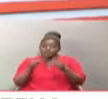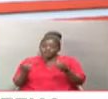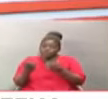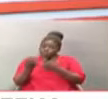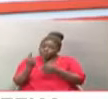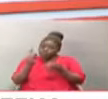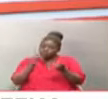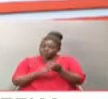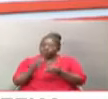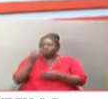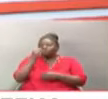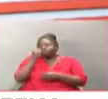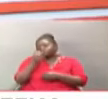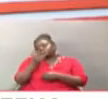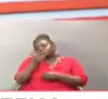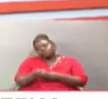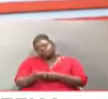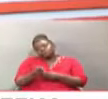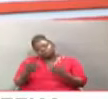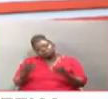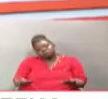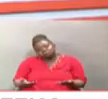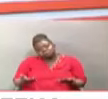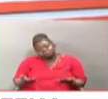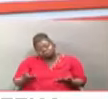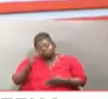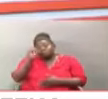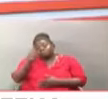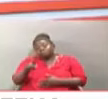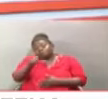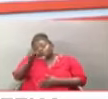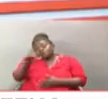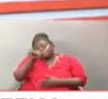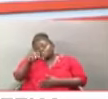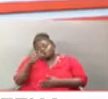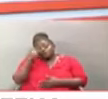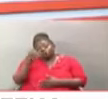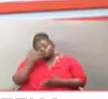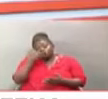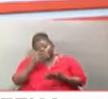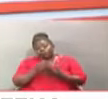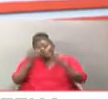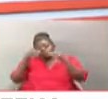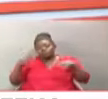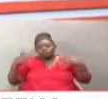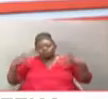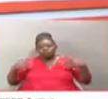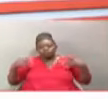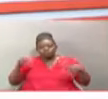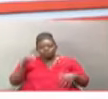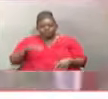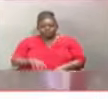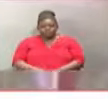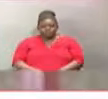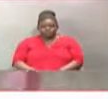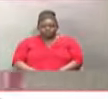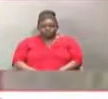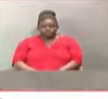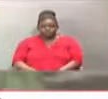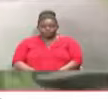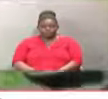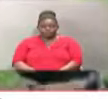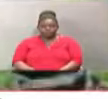okufuna ebyokulya. Gwe munnange osaanye nno okutuukako mu kitundu kino olabe ku birungi enfaafa ebiriyo.